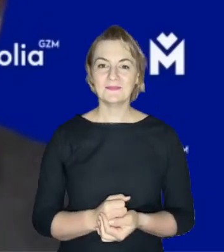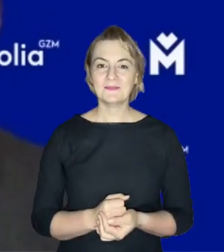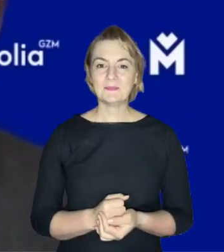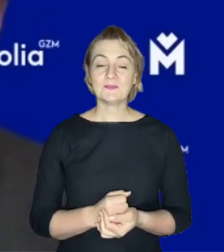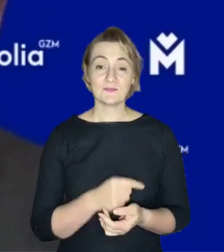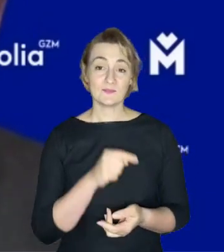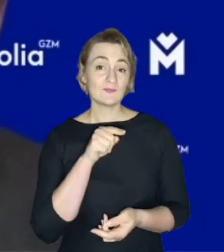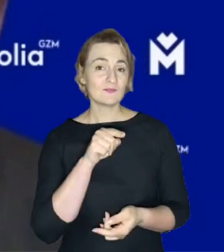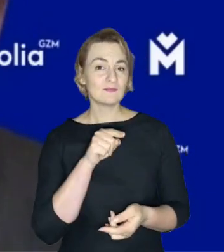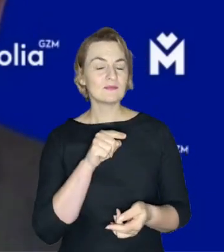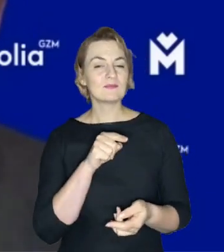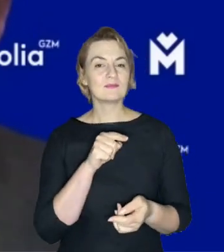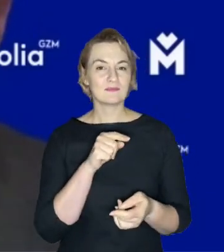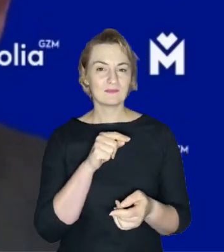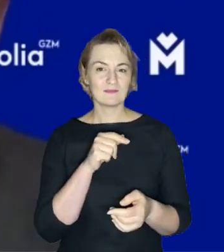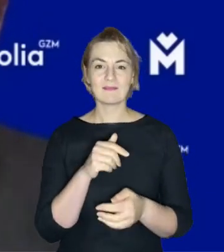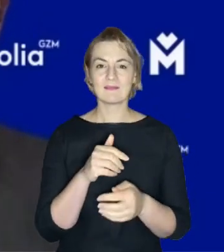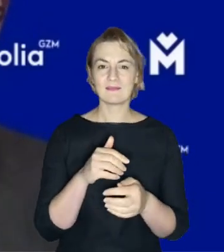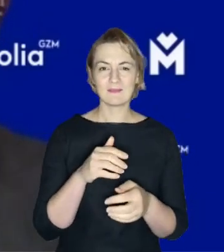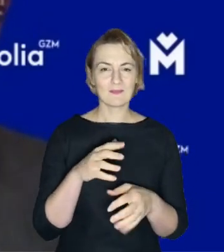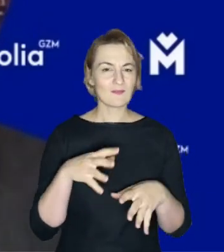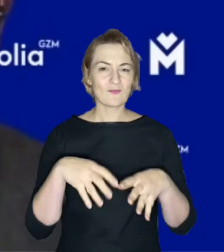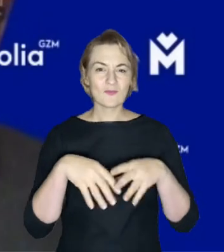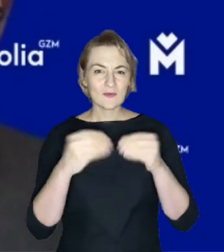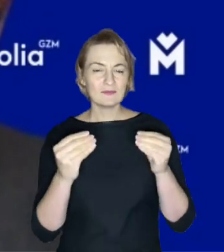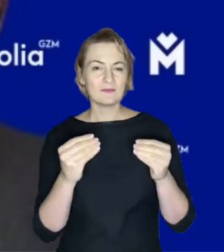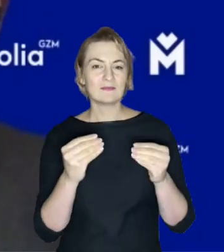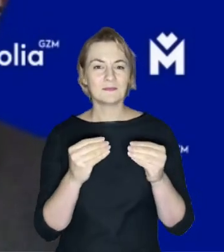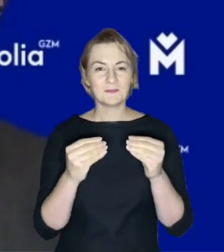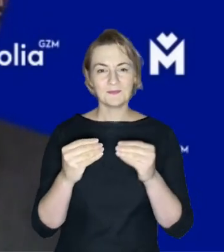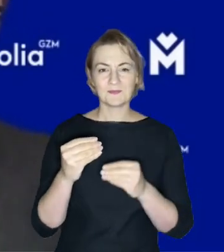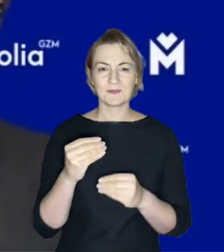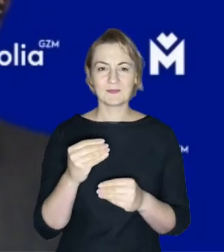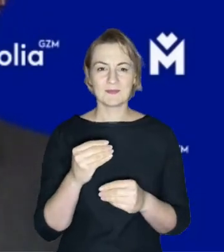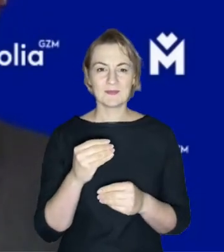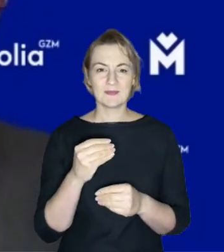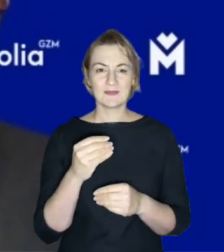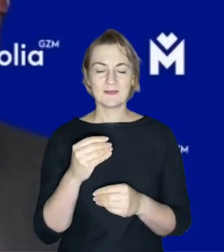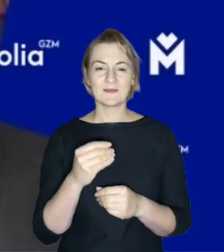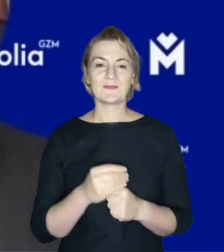Wojtek jest jednym z pionierów buddyzmu w Polsce.